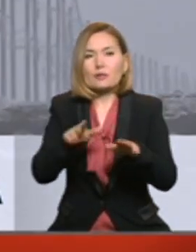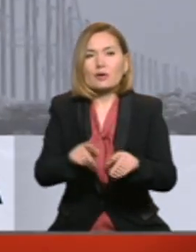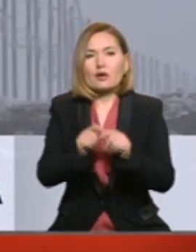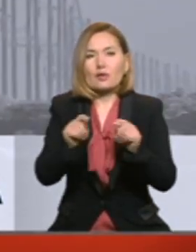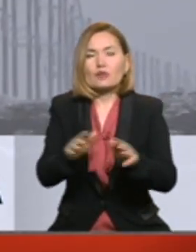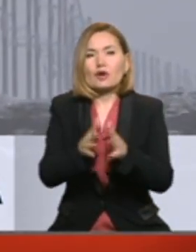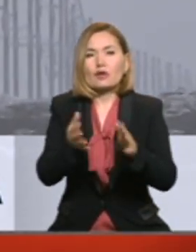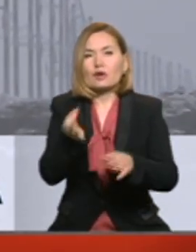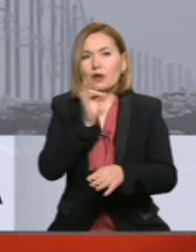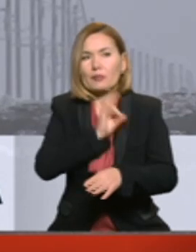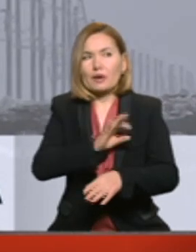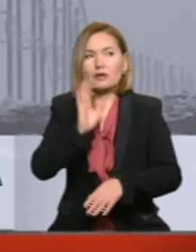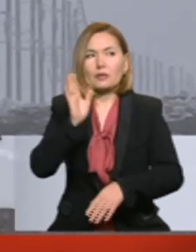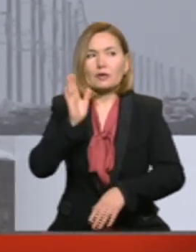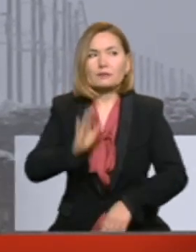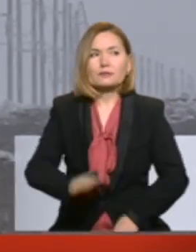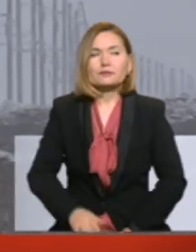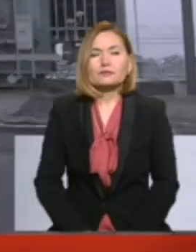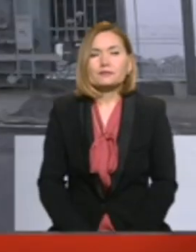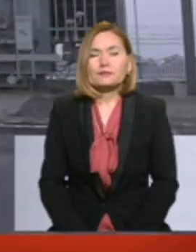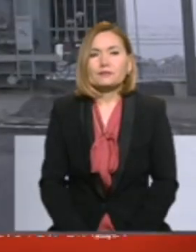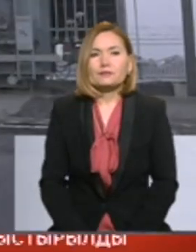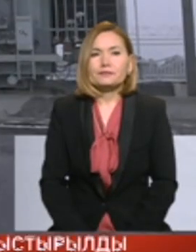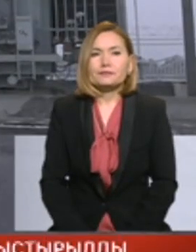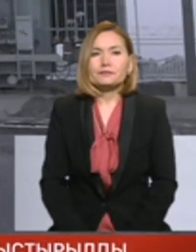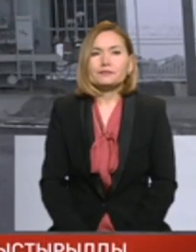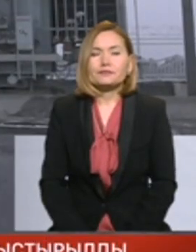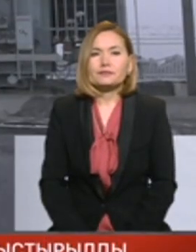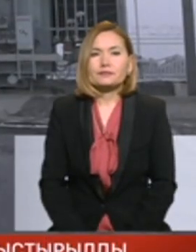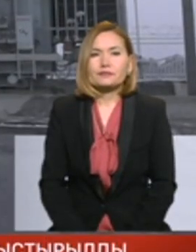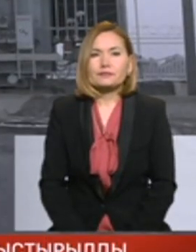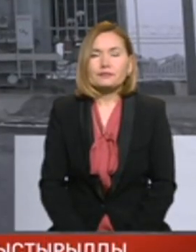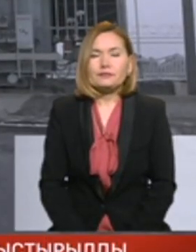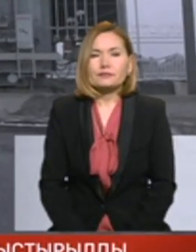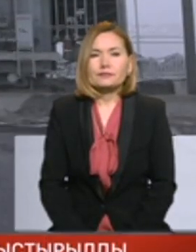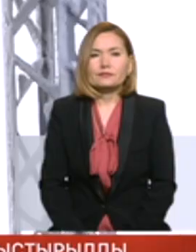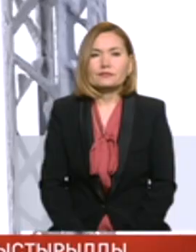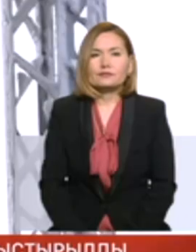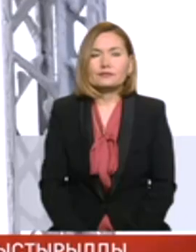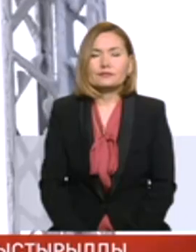септігін тигізеді. Қуаныш Қанатұлы, Самат Оразалинов, Қазақстан ұлттық арнасы, Жетісу облысы.